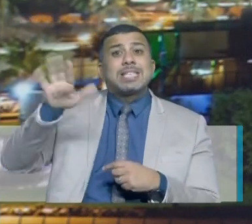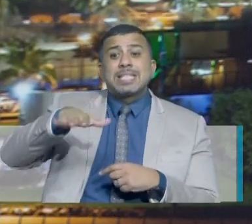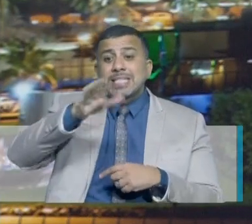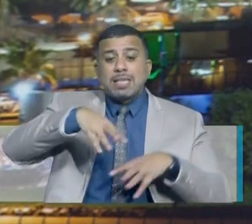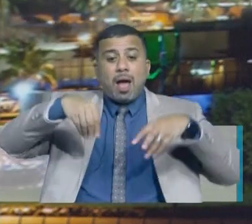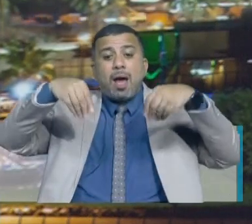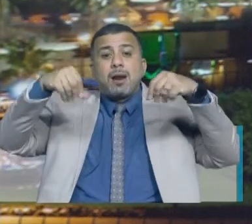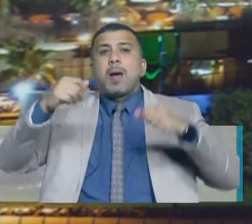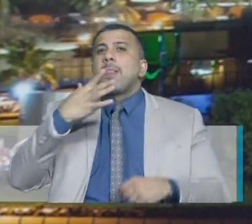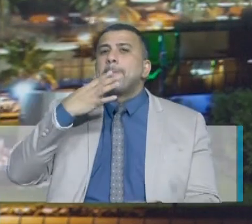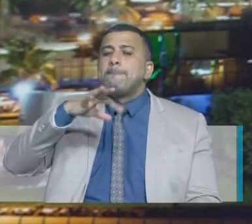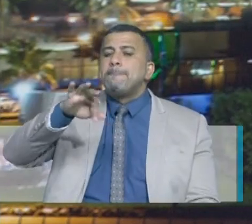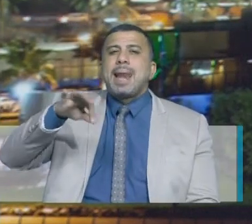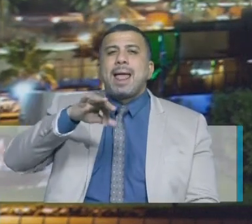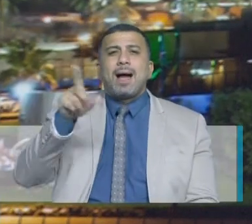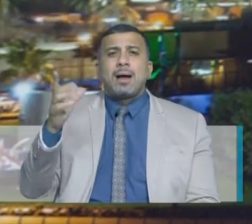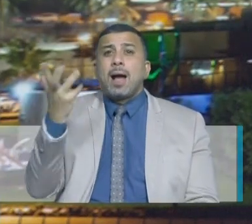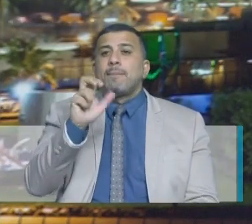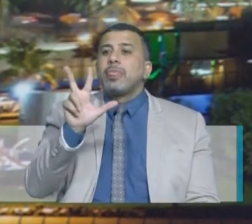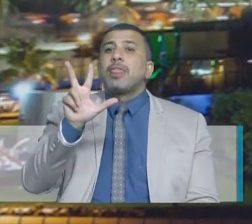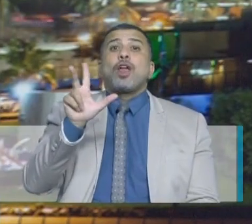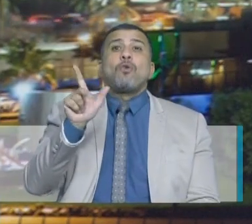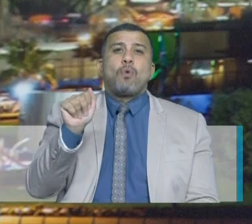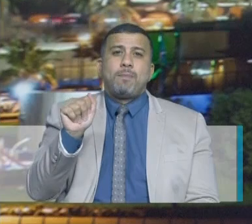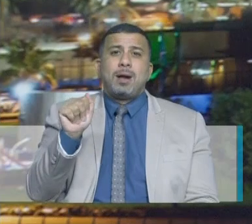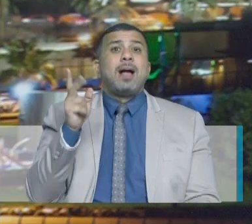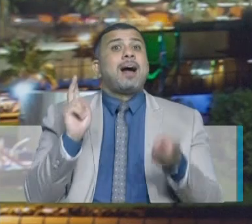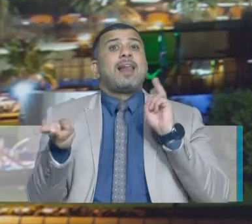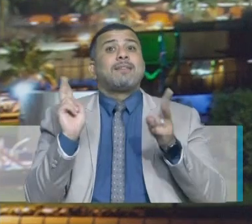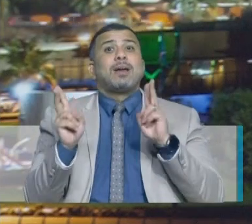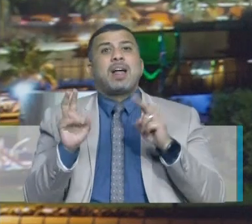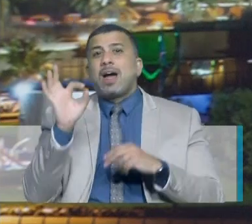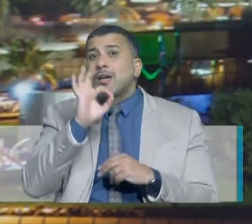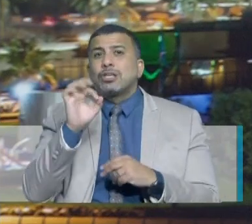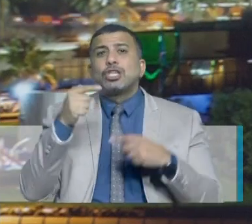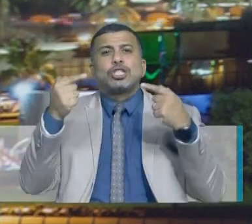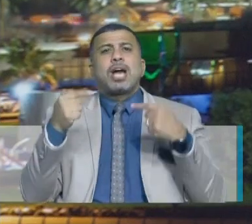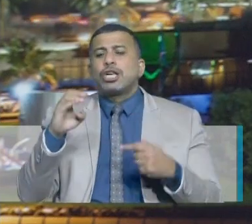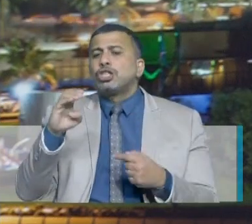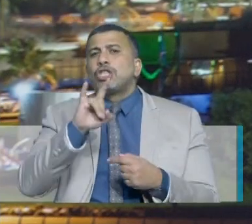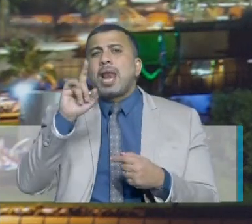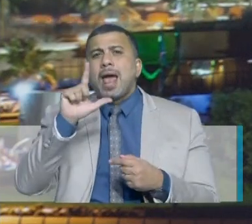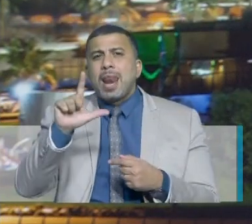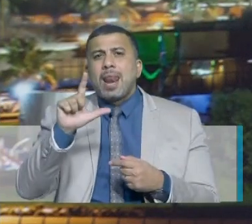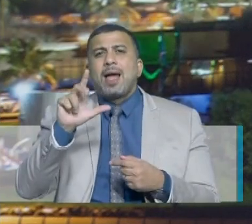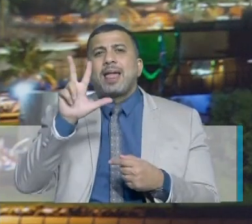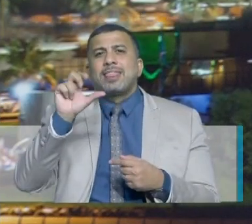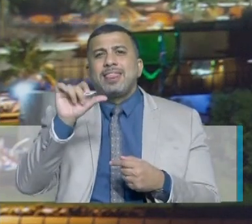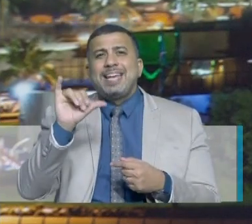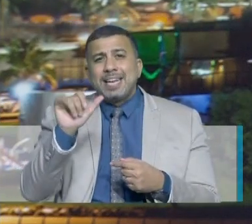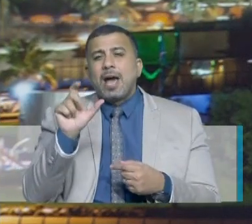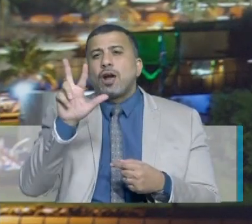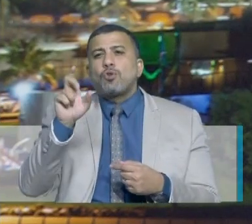صحراء مليحه لمده ثلاثه ايام ويحت ويحتفل بارث الشاعر جلال الدين الرومي تحت